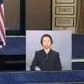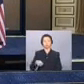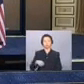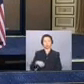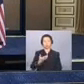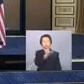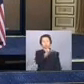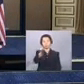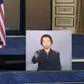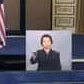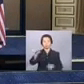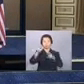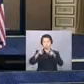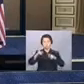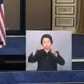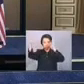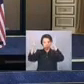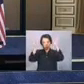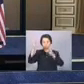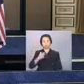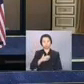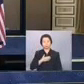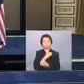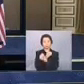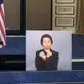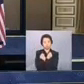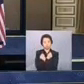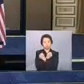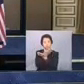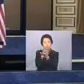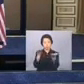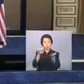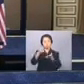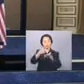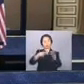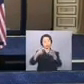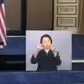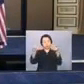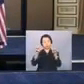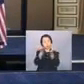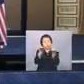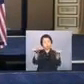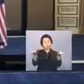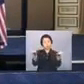Saudara-saudari rakyat Malaysia yang saya kasihi, apa khabar semua?